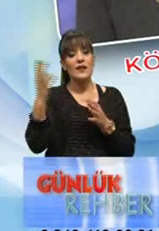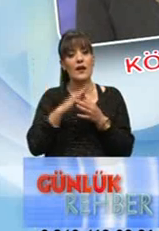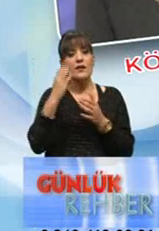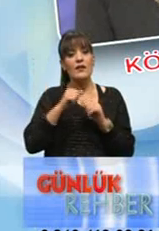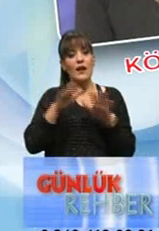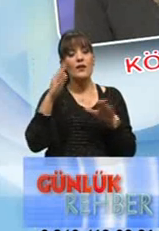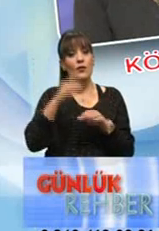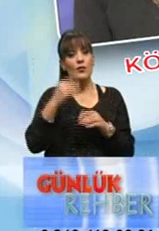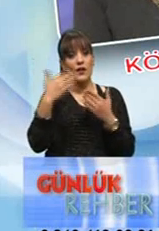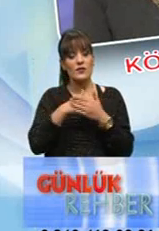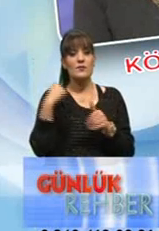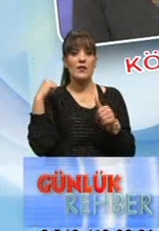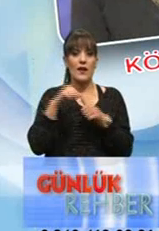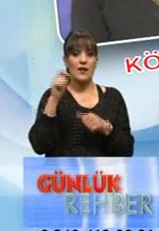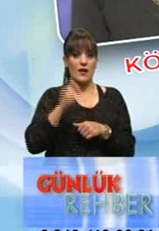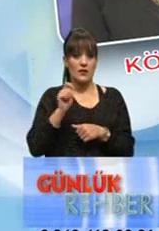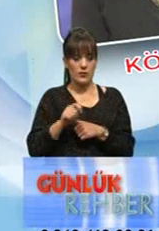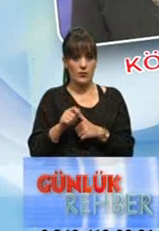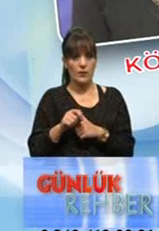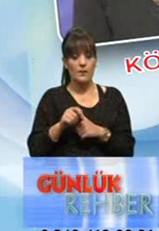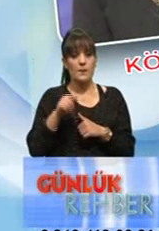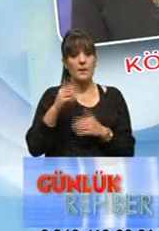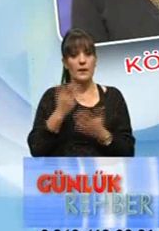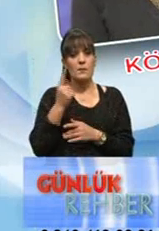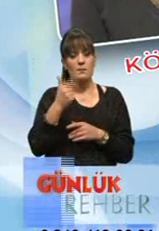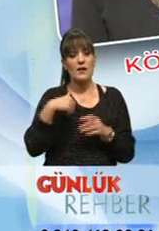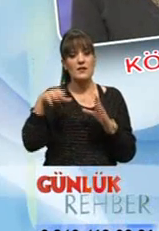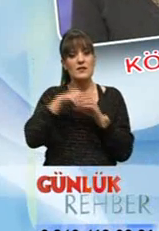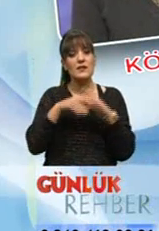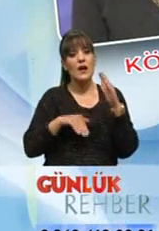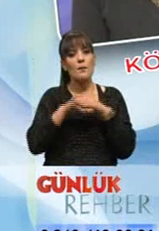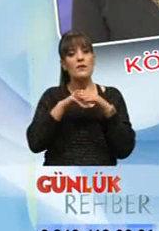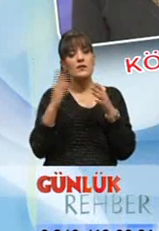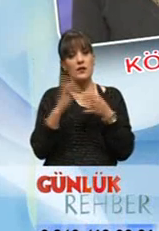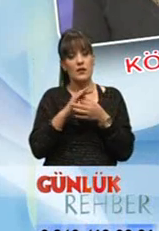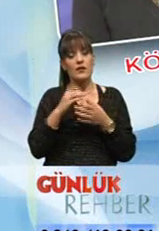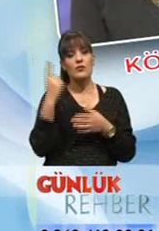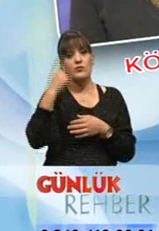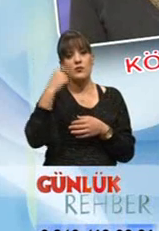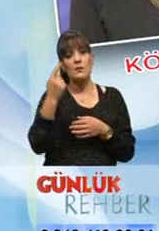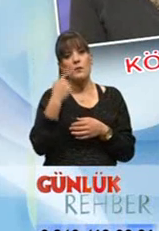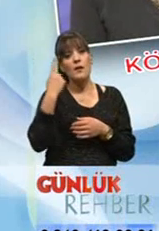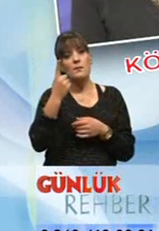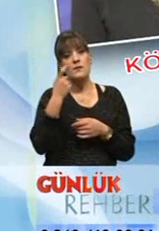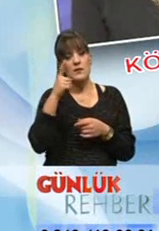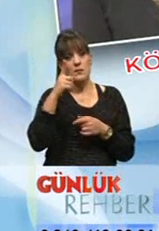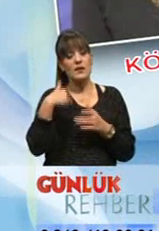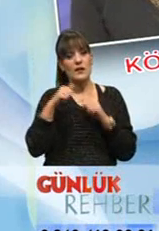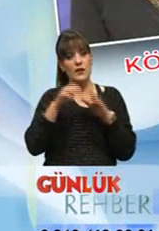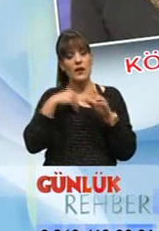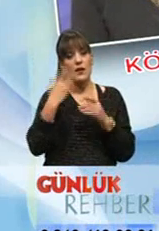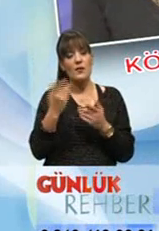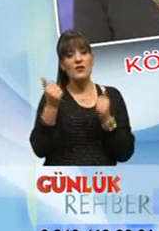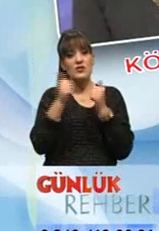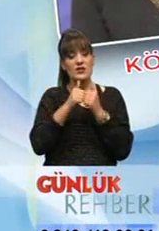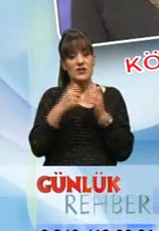canlı yayının olduğu akşam tekrar ediliyor. Hı hı. Tabii biraz kapasiteyle ilgili, çünkü belki bir saatlik bir yayın ama çift